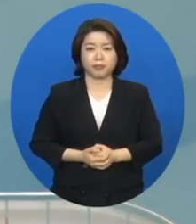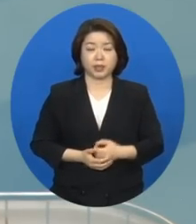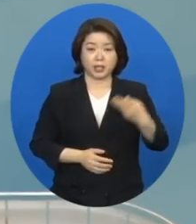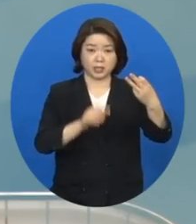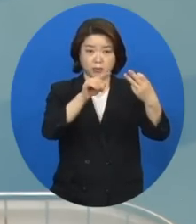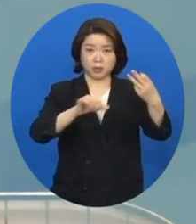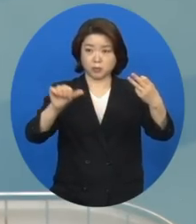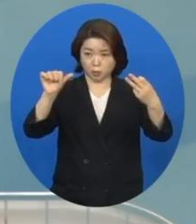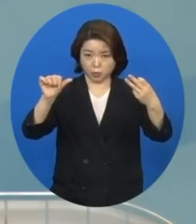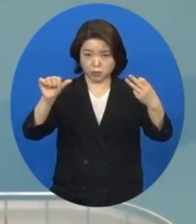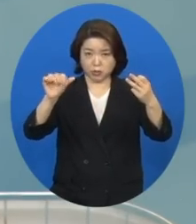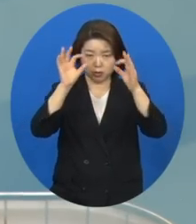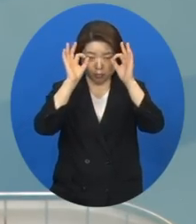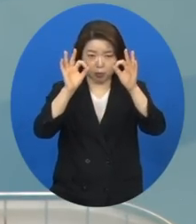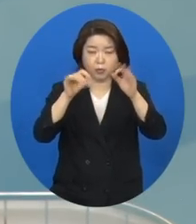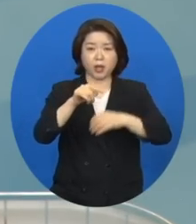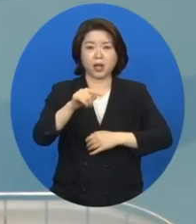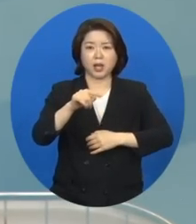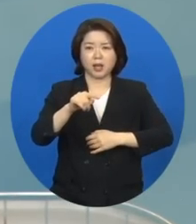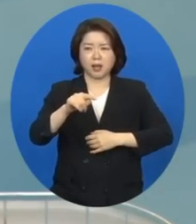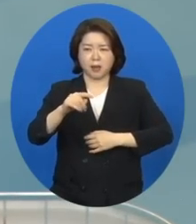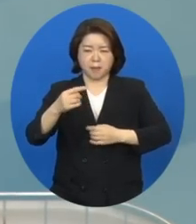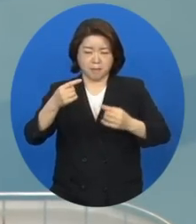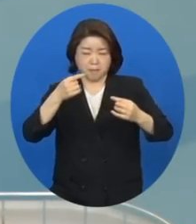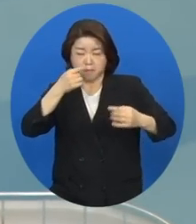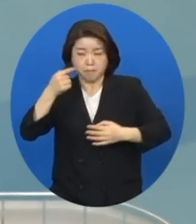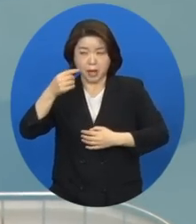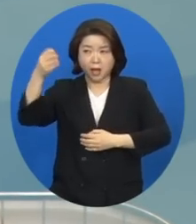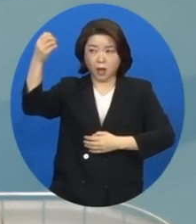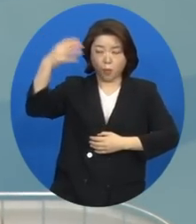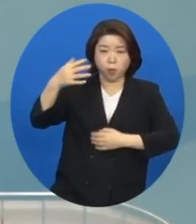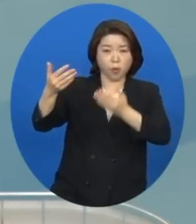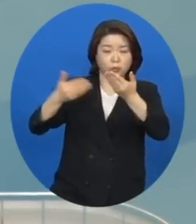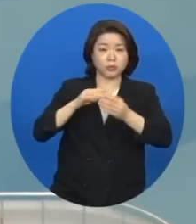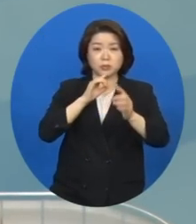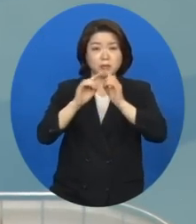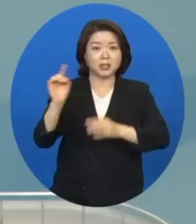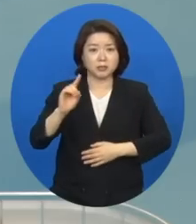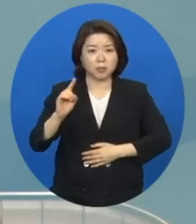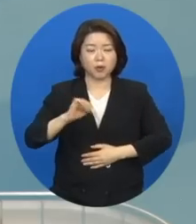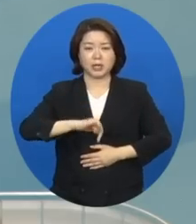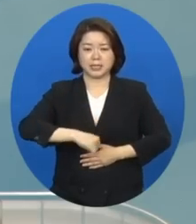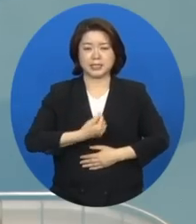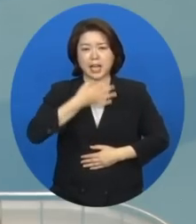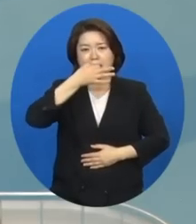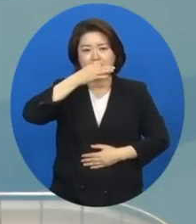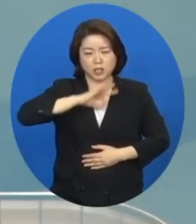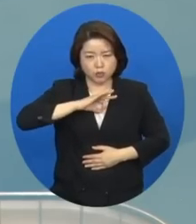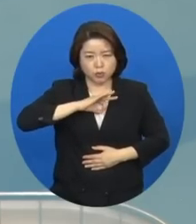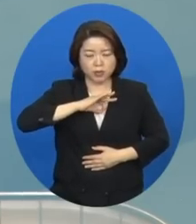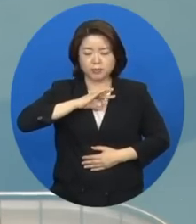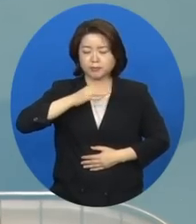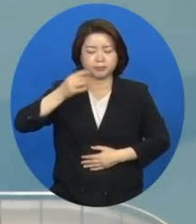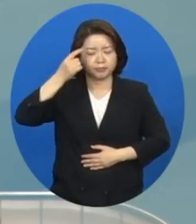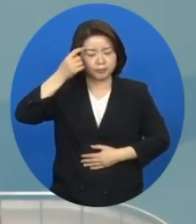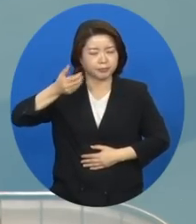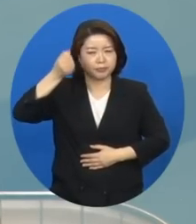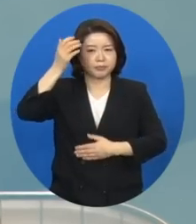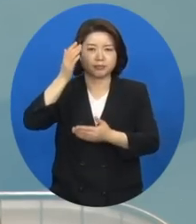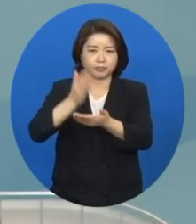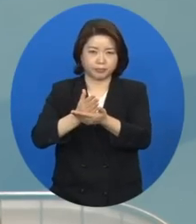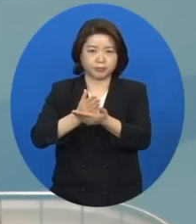말씀 중에 저에게 빛같이 다가왔던 말씀이 바로 자기의 유익을 구하지